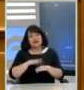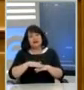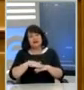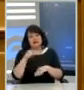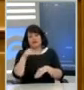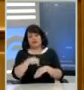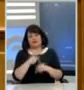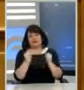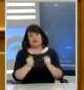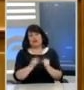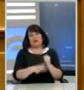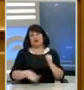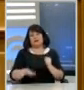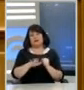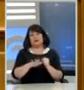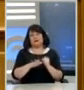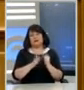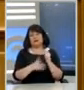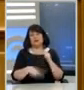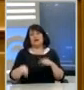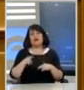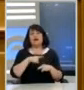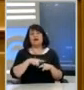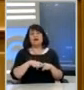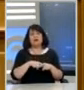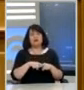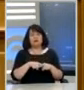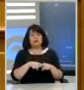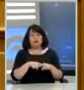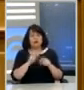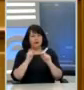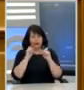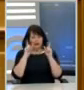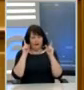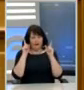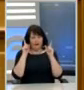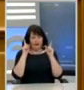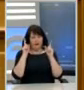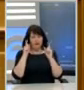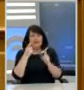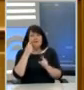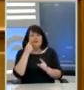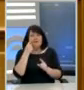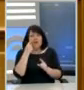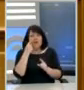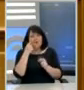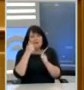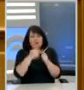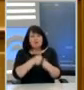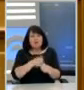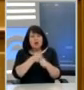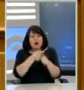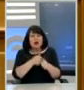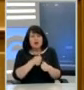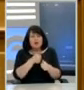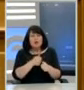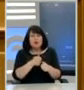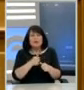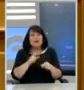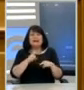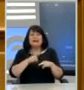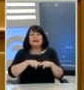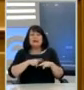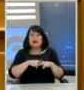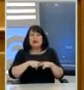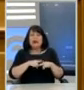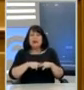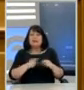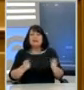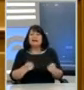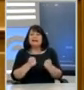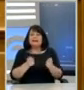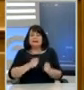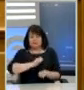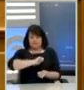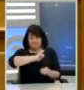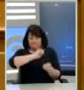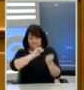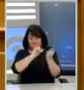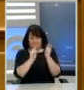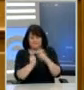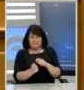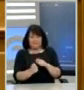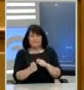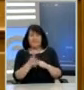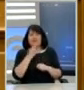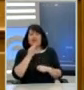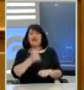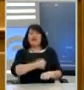Η ελληνική κοινωνία εμβρόντιτη παρακολουθεί την πατρίδα μας να μετατρέπεται σε μια